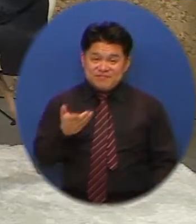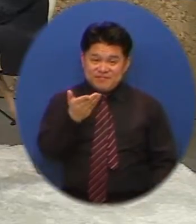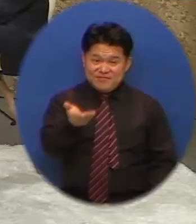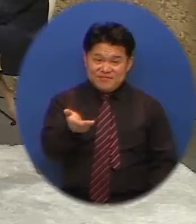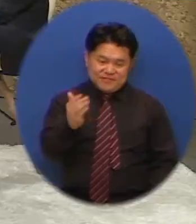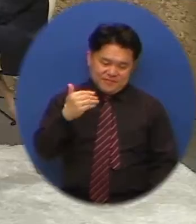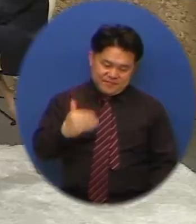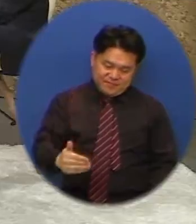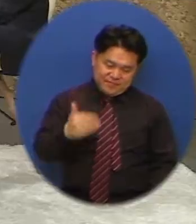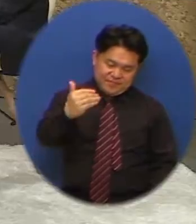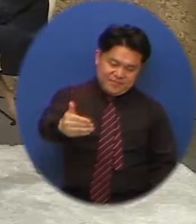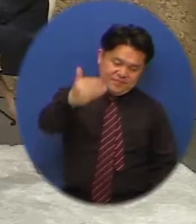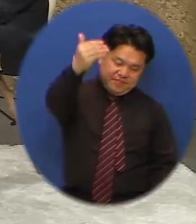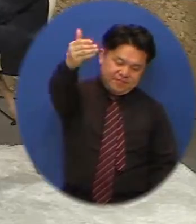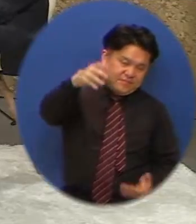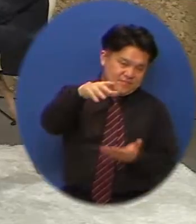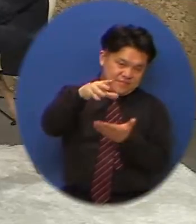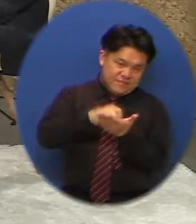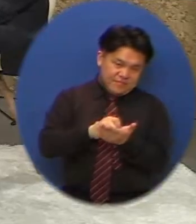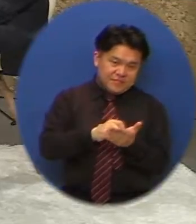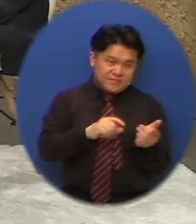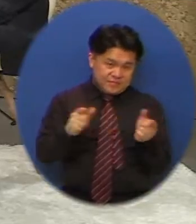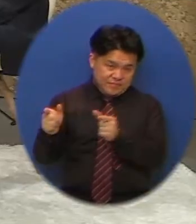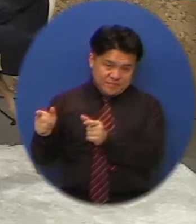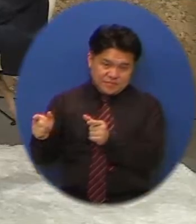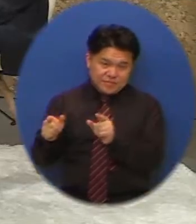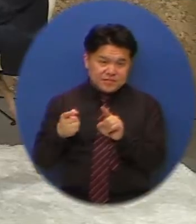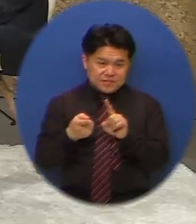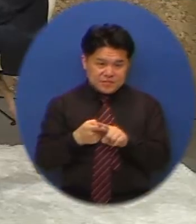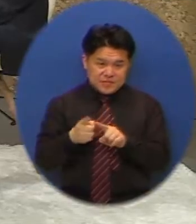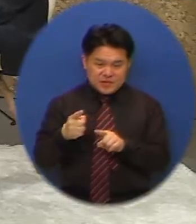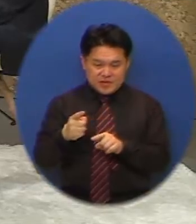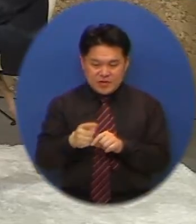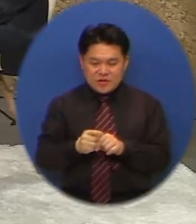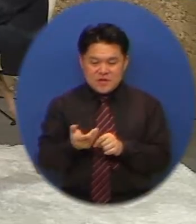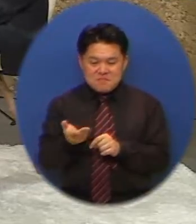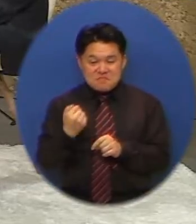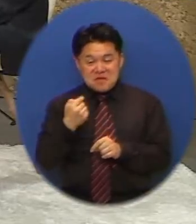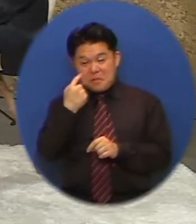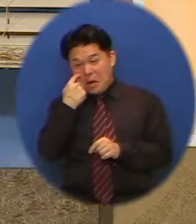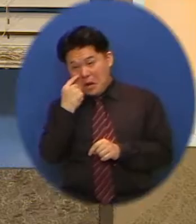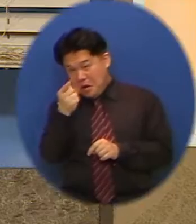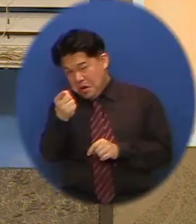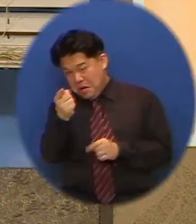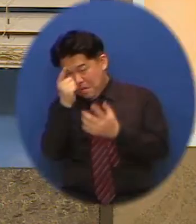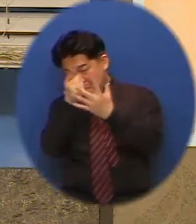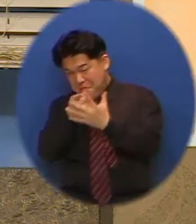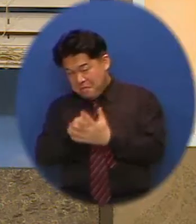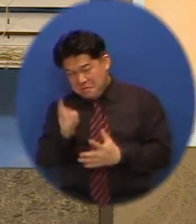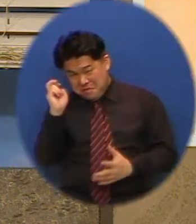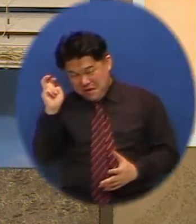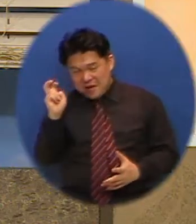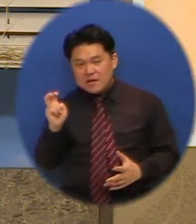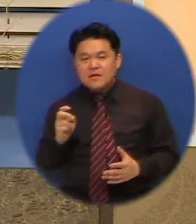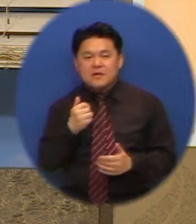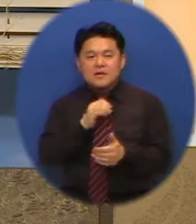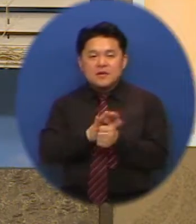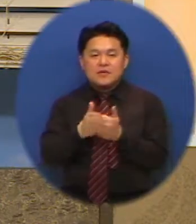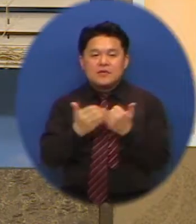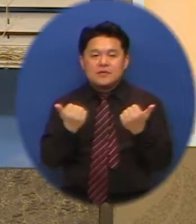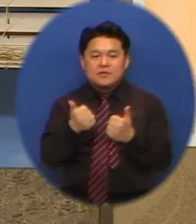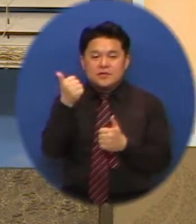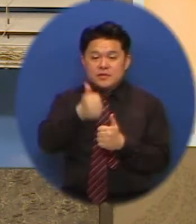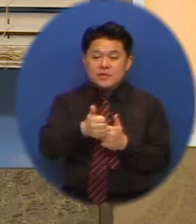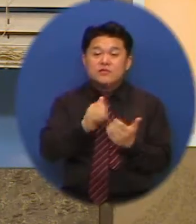그 중장기적인 어떤 그 프로젝트, 그러니까 과제에 대한 안목이 좀 있으신 것 같은데 협의회 회장으로 이제 취임을